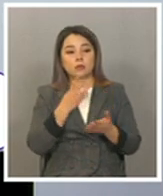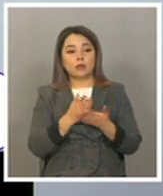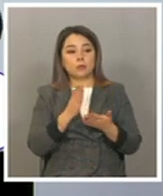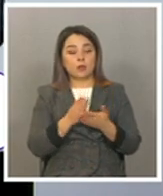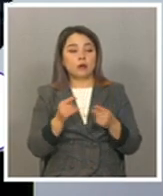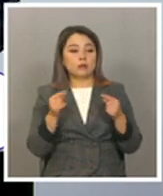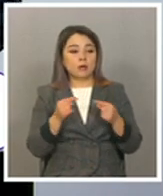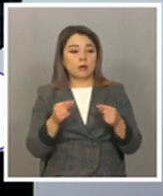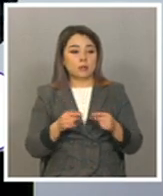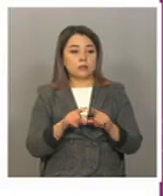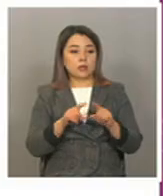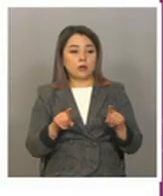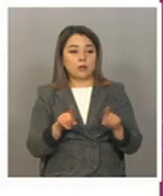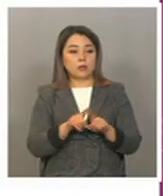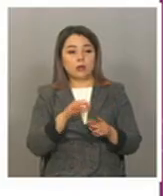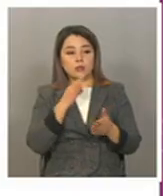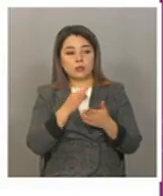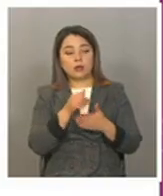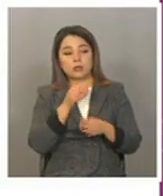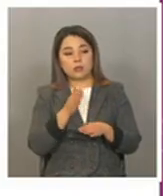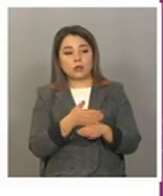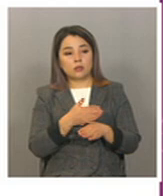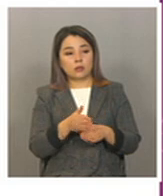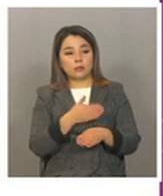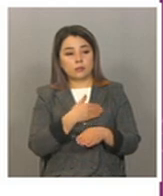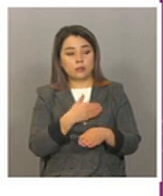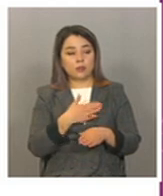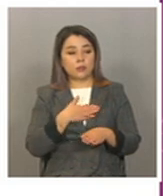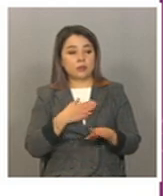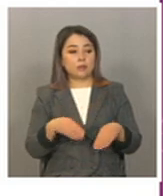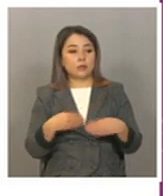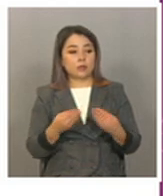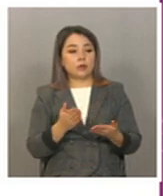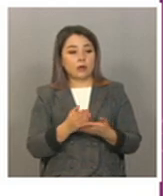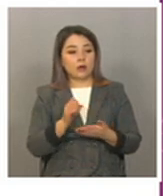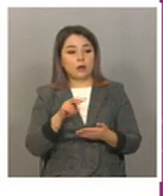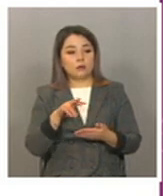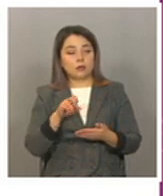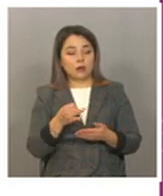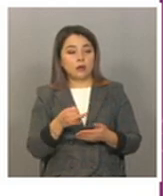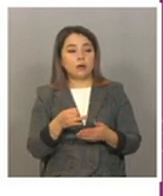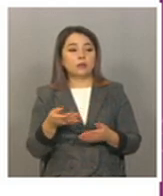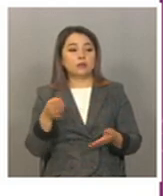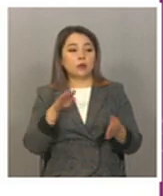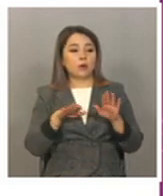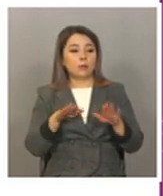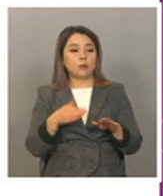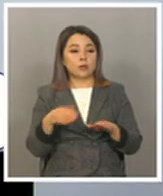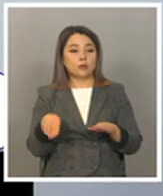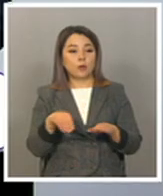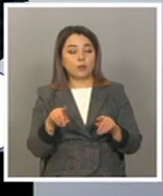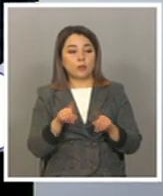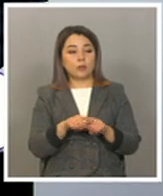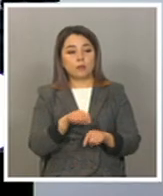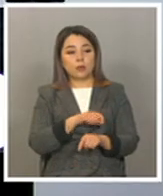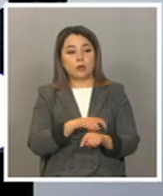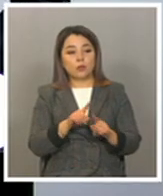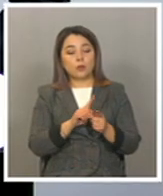нақты бір нысан бойынша талдап көрейік. Яғни бізге берілген Алтай тауының топырағы және оның биіктік бойынша